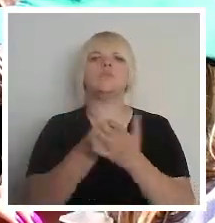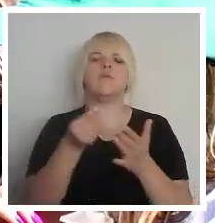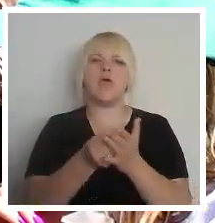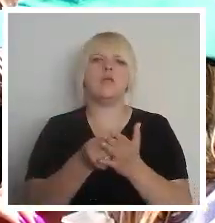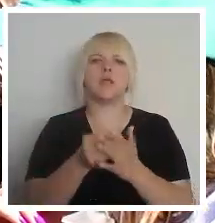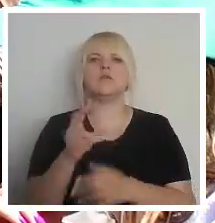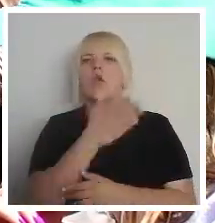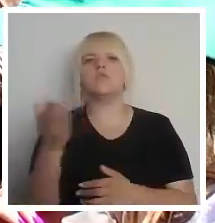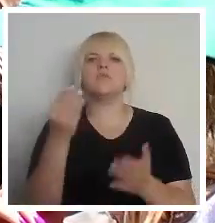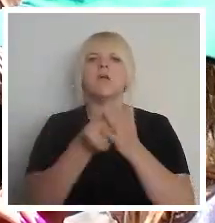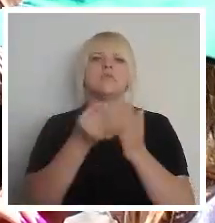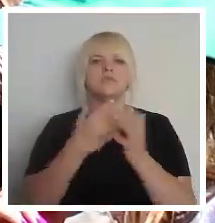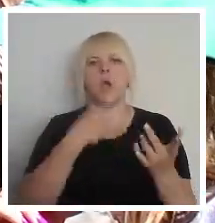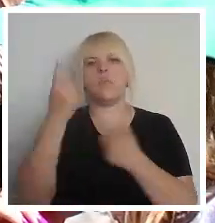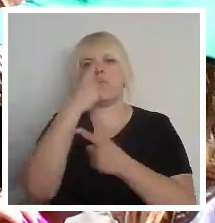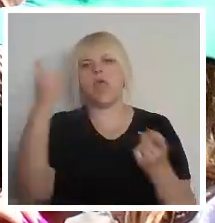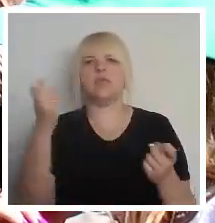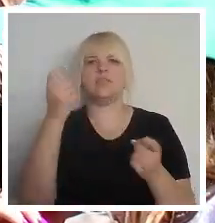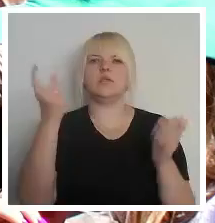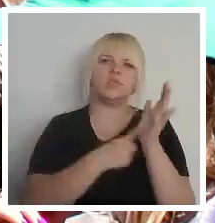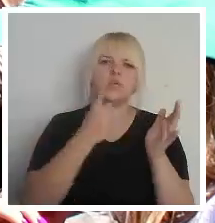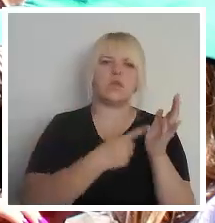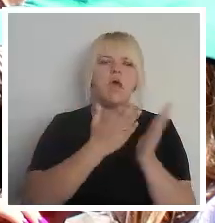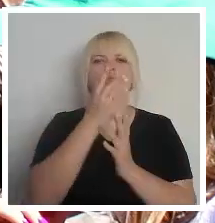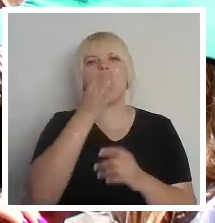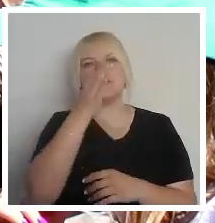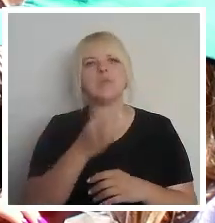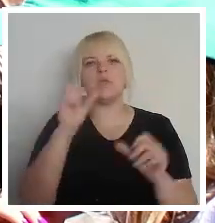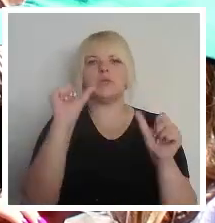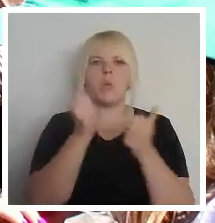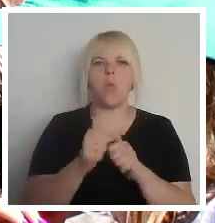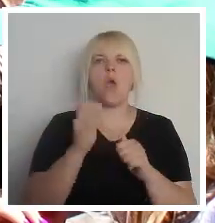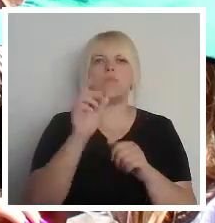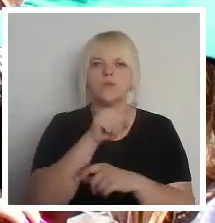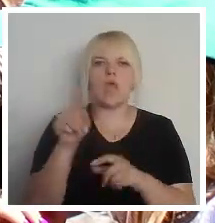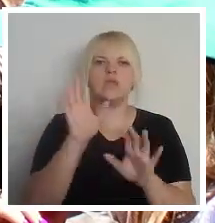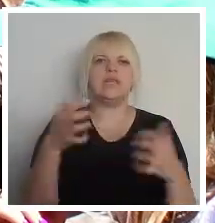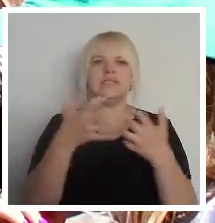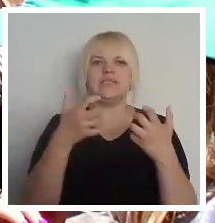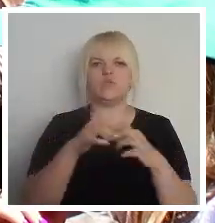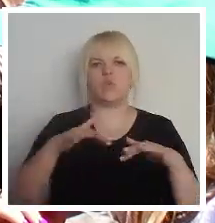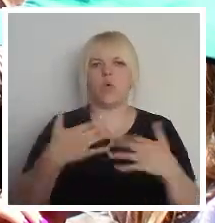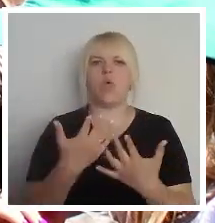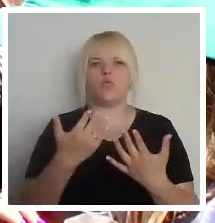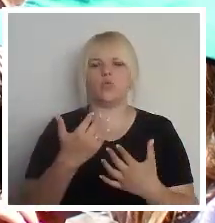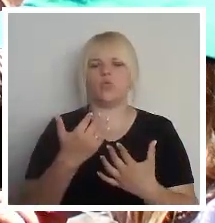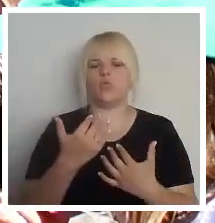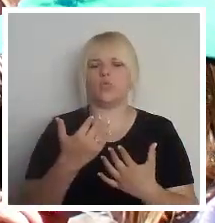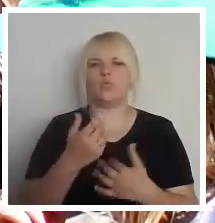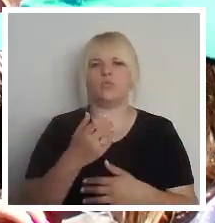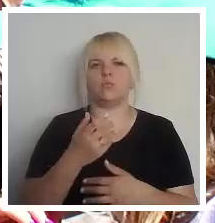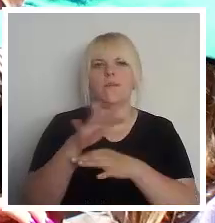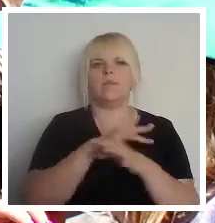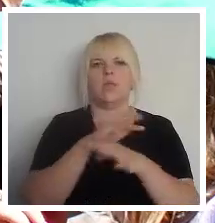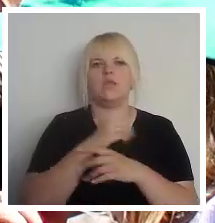kā, nu, mediju, kā žurnālistu atbildību lomu tajā, lai cīnītos ar nogurumu mūsu sabiedrībā,